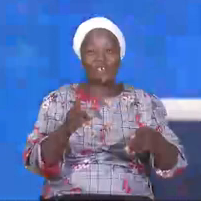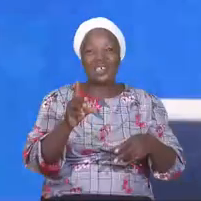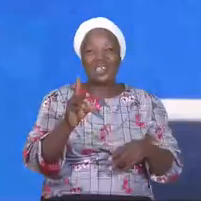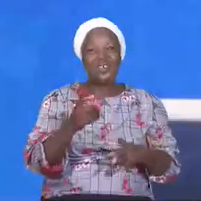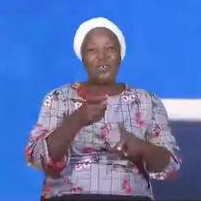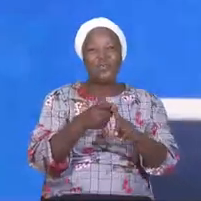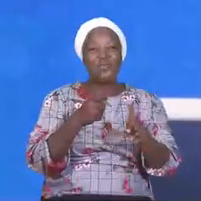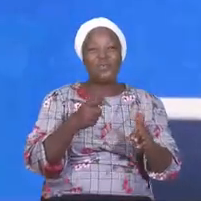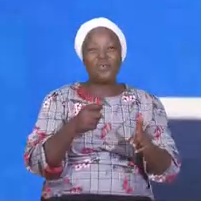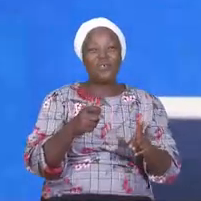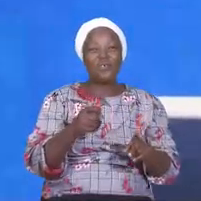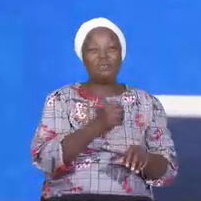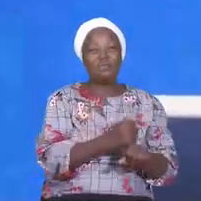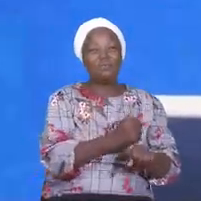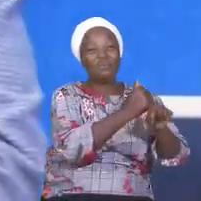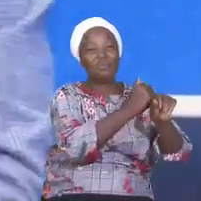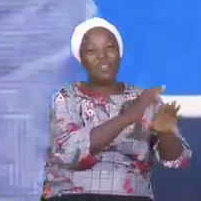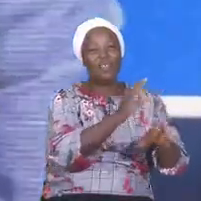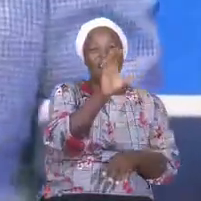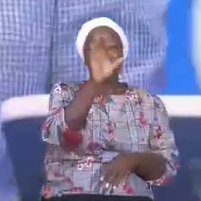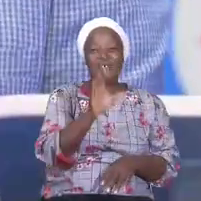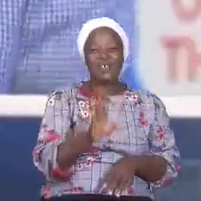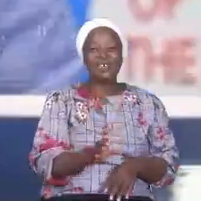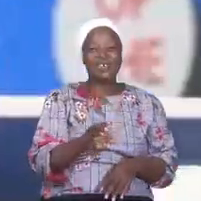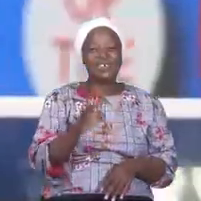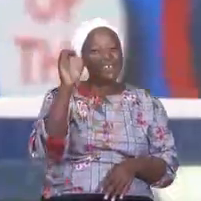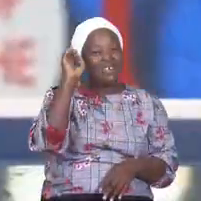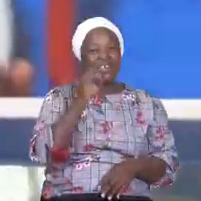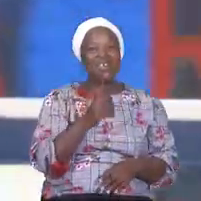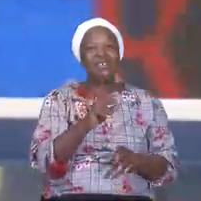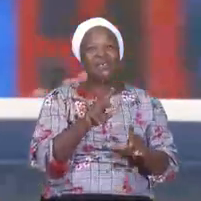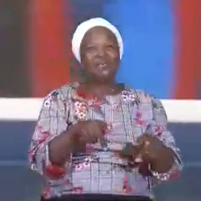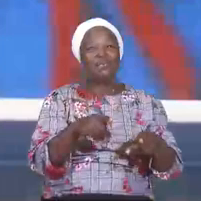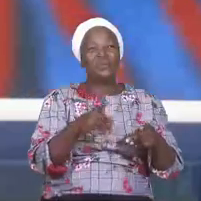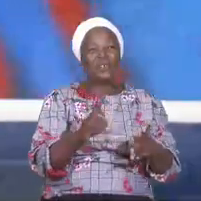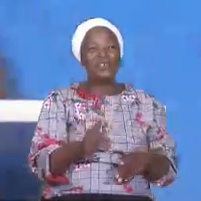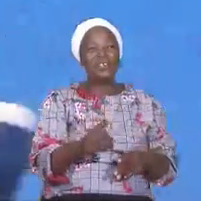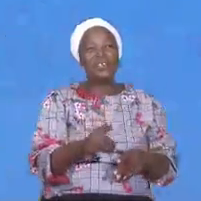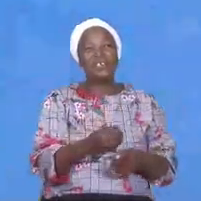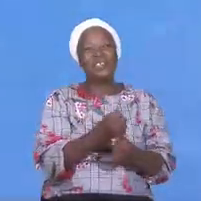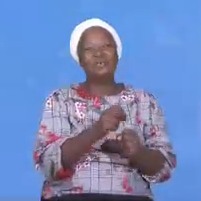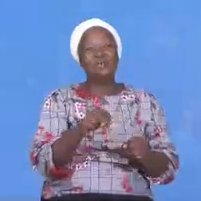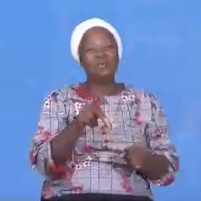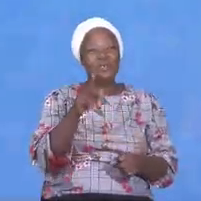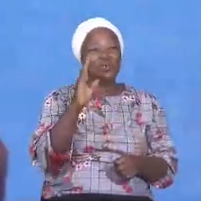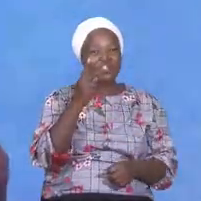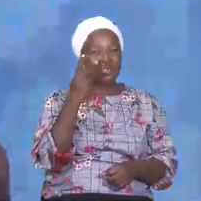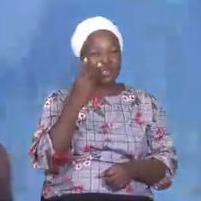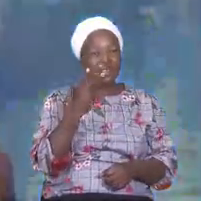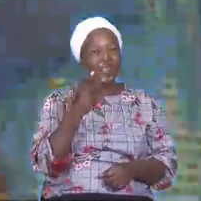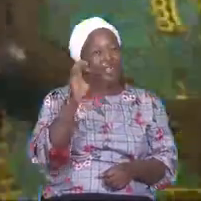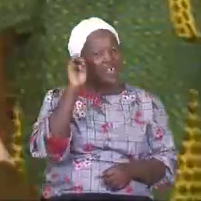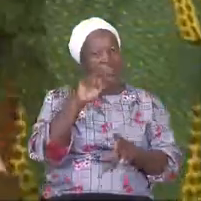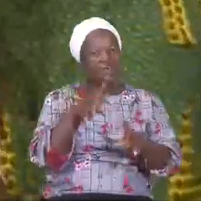le Seigneur a pourvu du calvaire. Il a pourvu le salut, tu